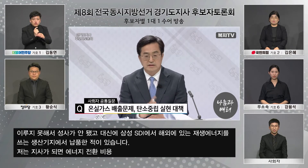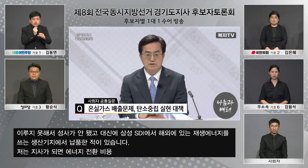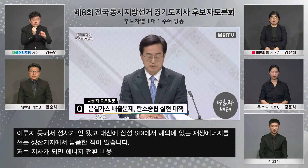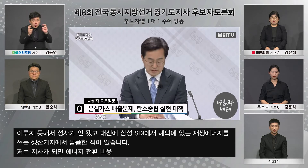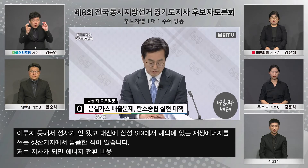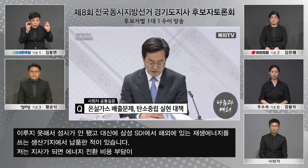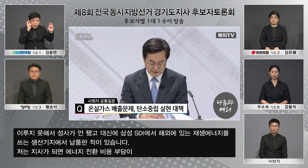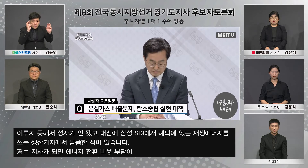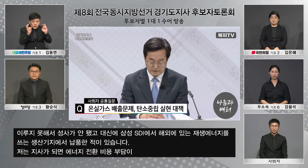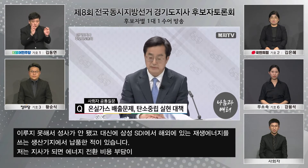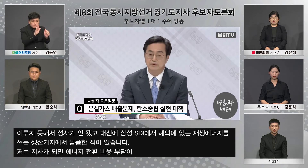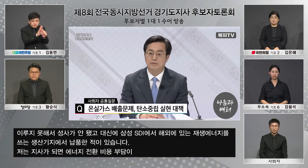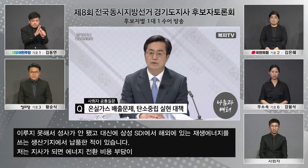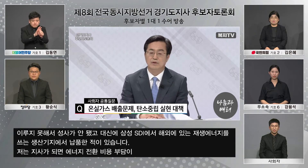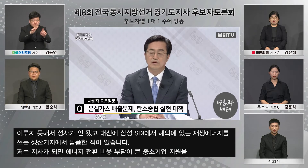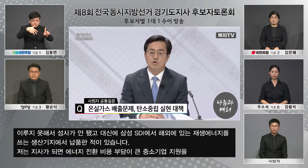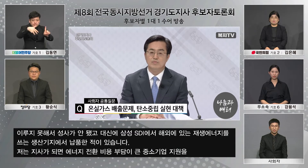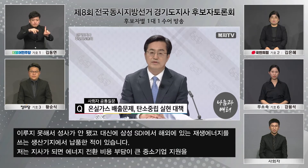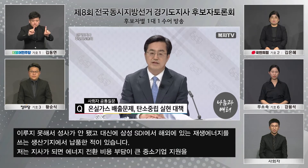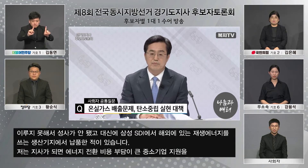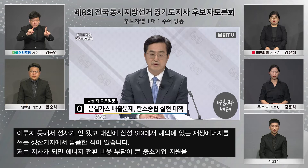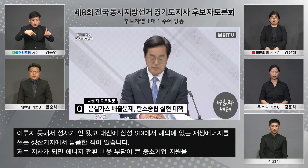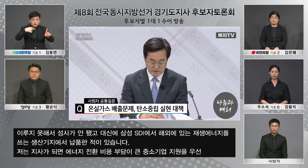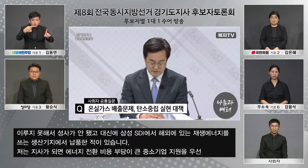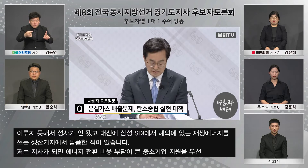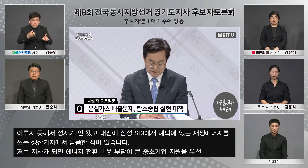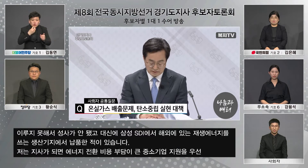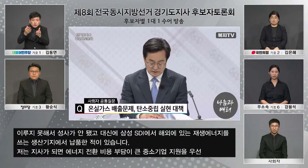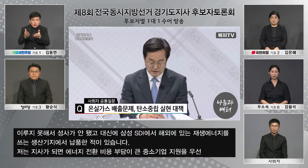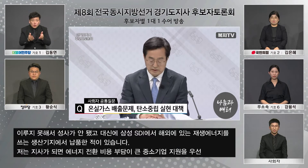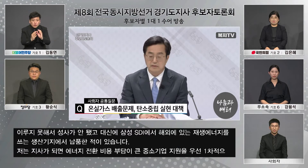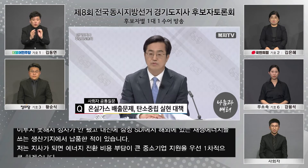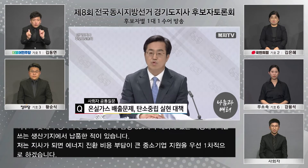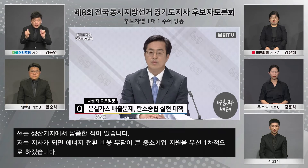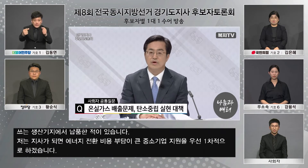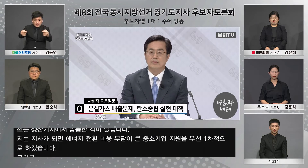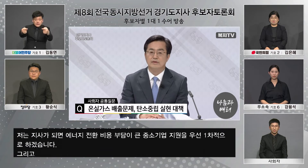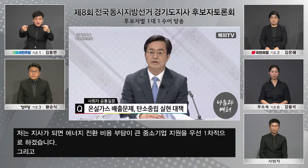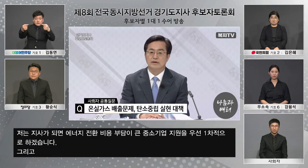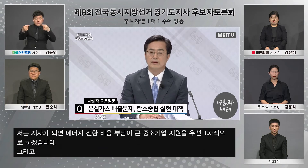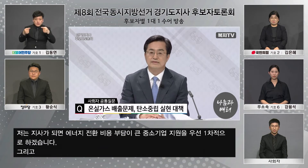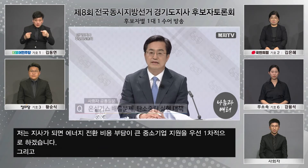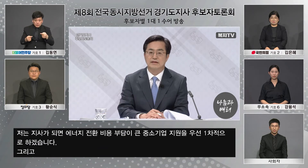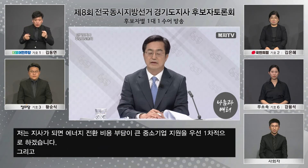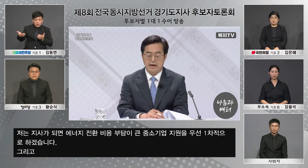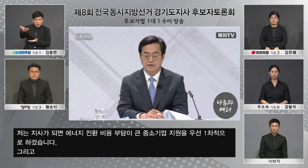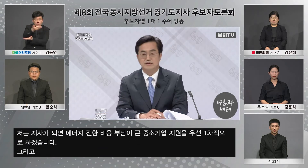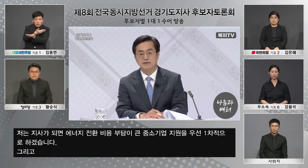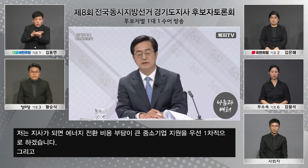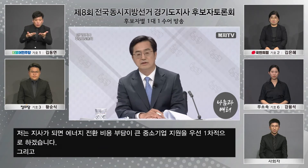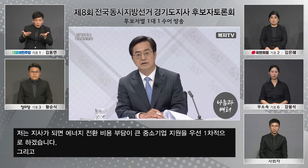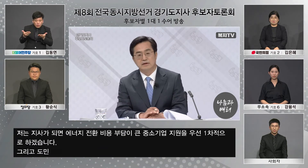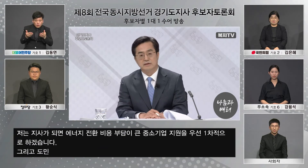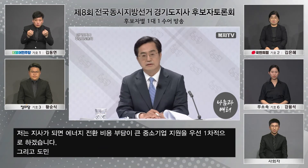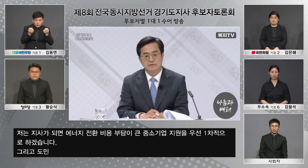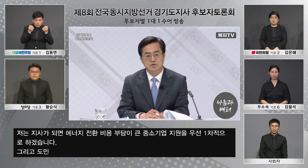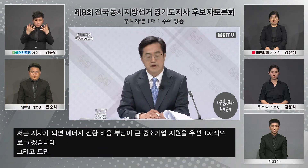우선 1차적으로 하도록 하겠습니다. 그리고 도민 참여형, 이익 공유형 재생